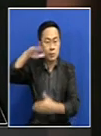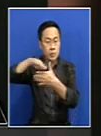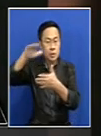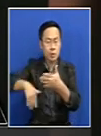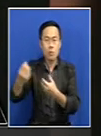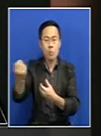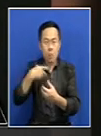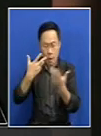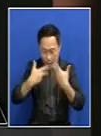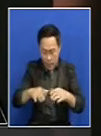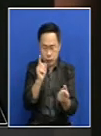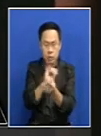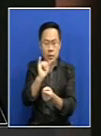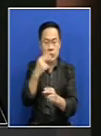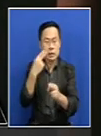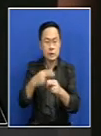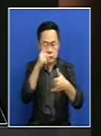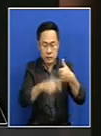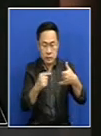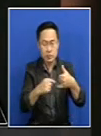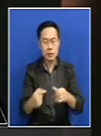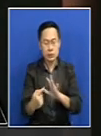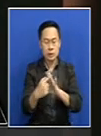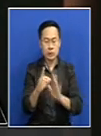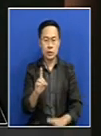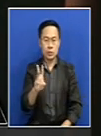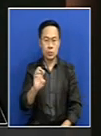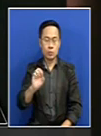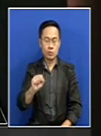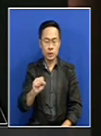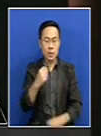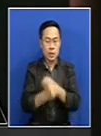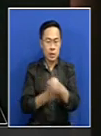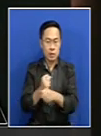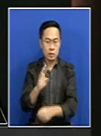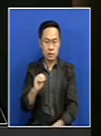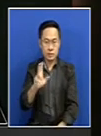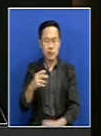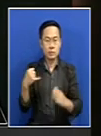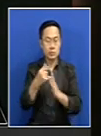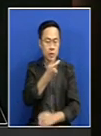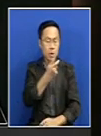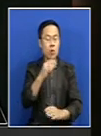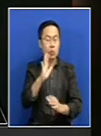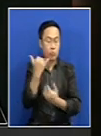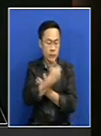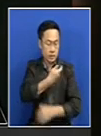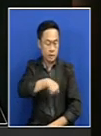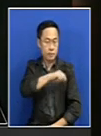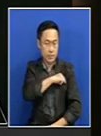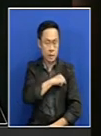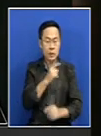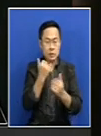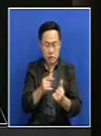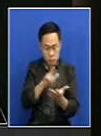ไว้ผู้เสียชีวิตคือนายเดวิดเบอร์เน็ตวัย43ปีสัญชาติสเปนที่ครบกำหนดต้องกลับประเทศ